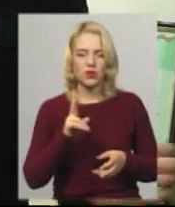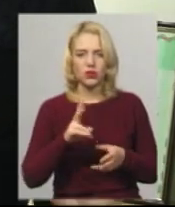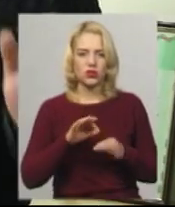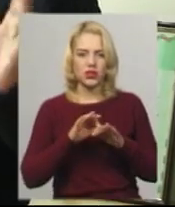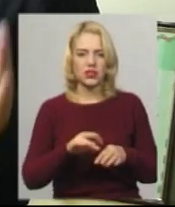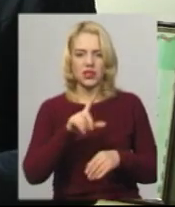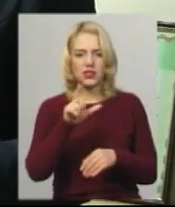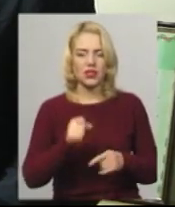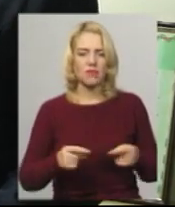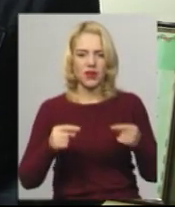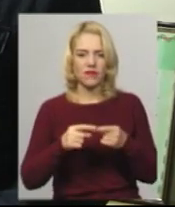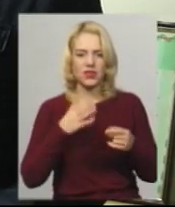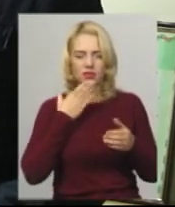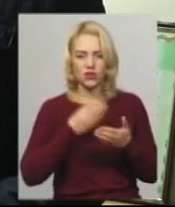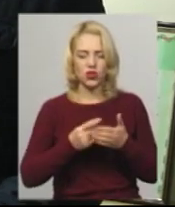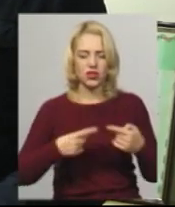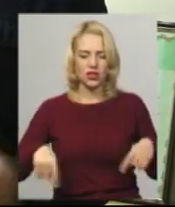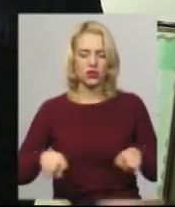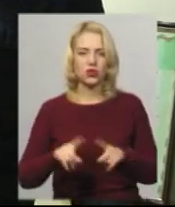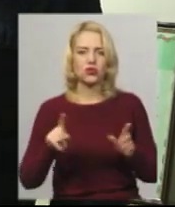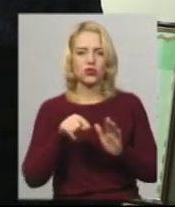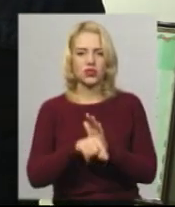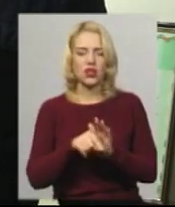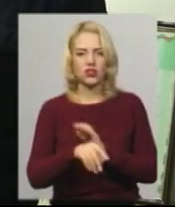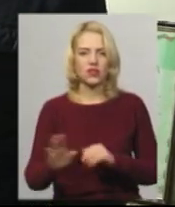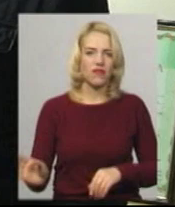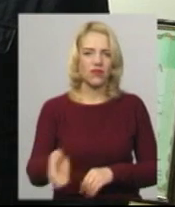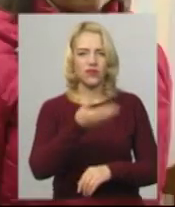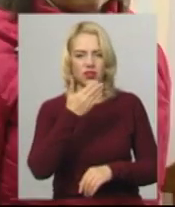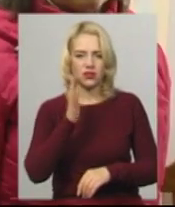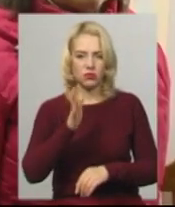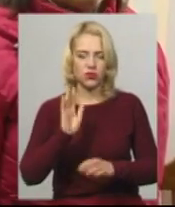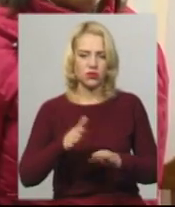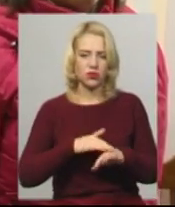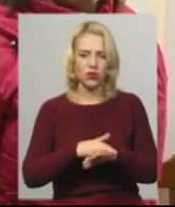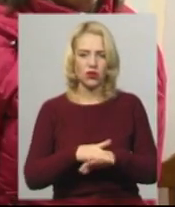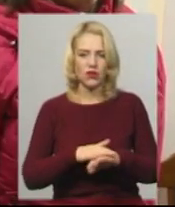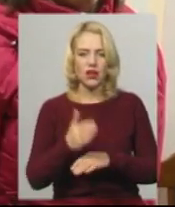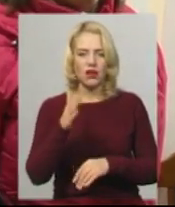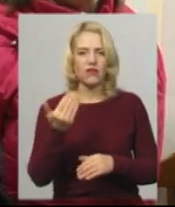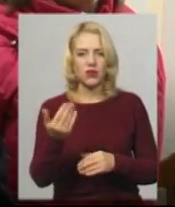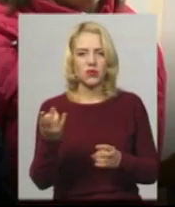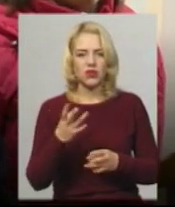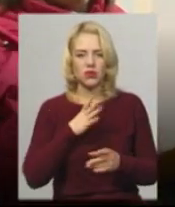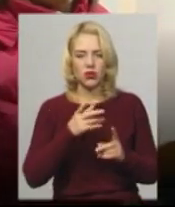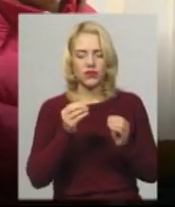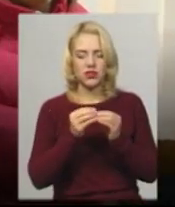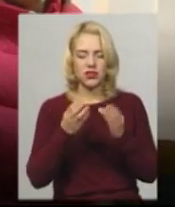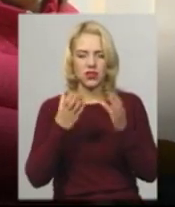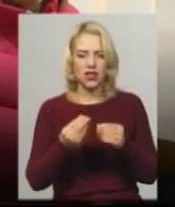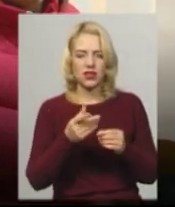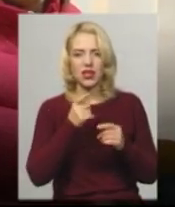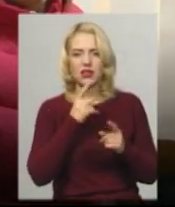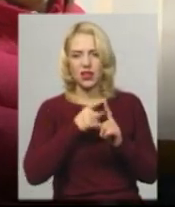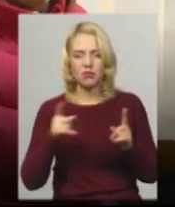певні свої сектори і об'єкти. Що значить, вийдіть, а потім будемо рахуватися. Ви повинні були в 10-денний термін передати майно. Вам